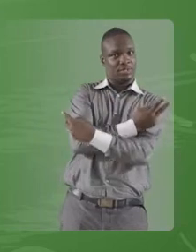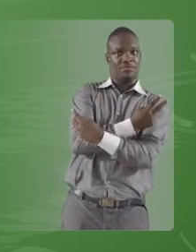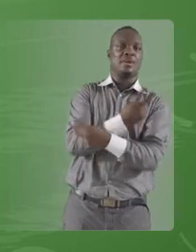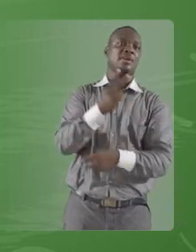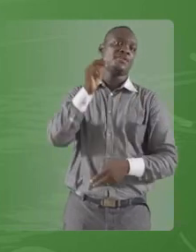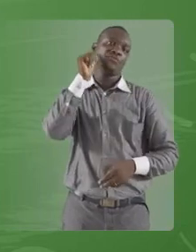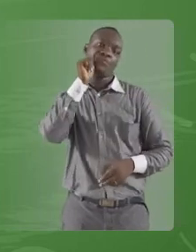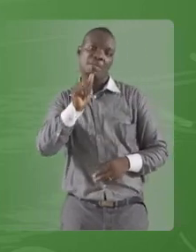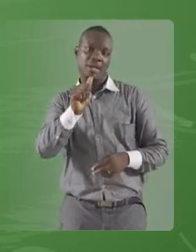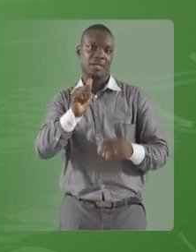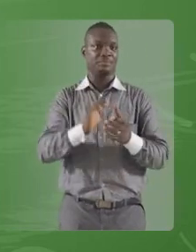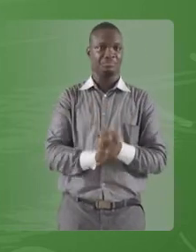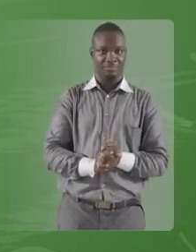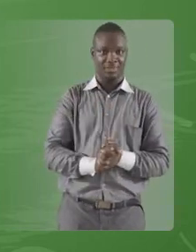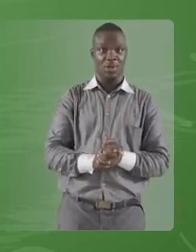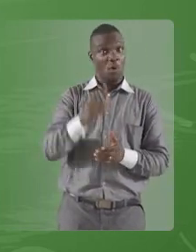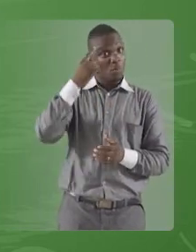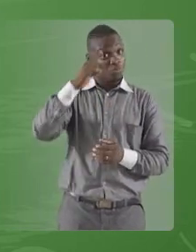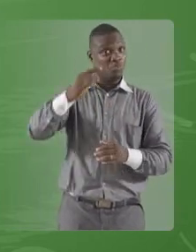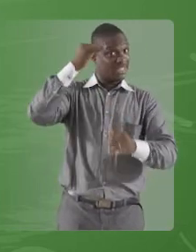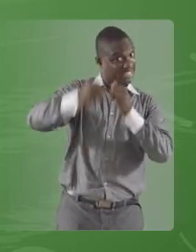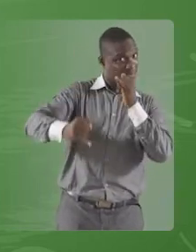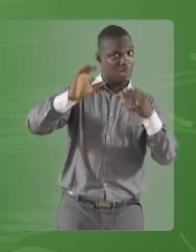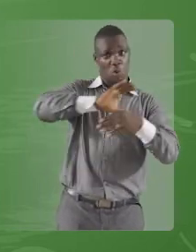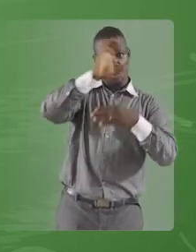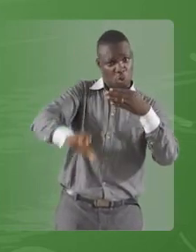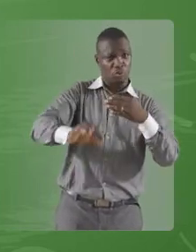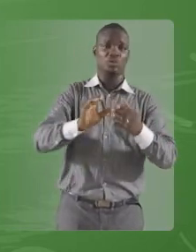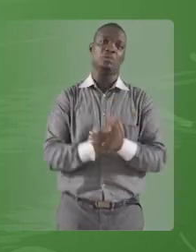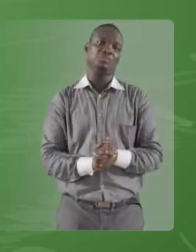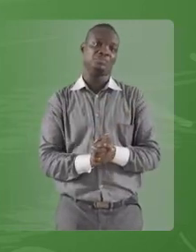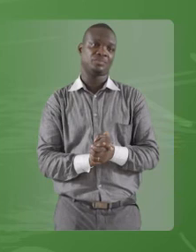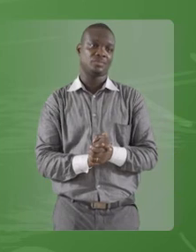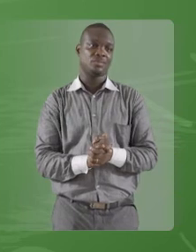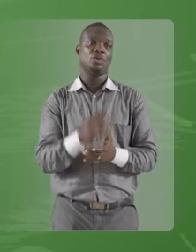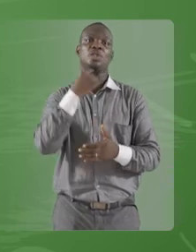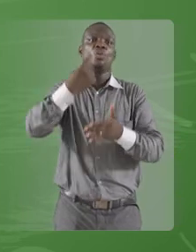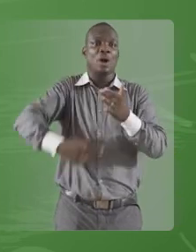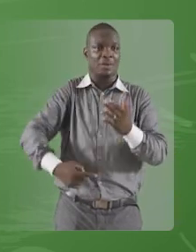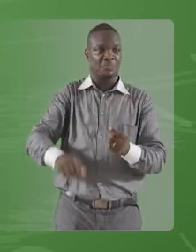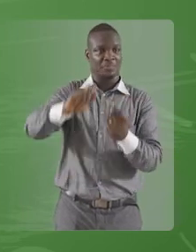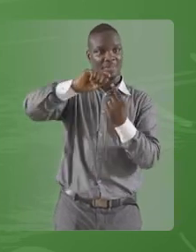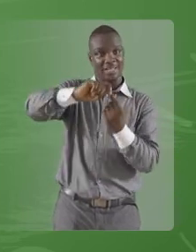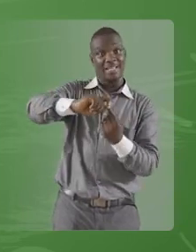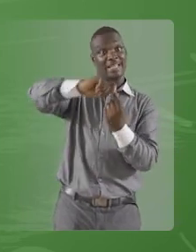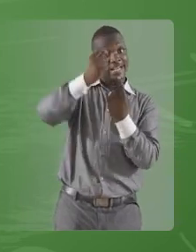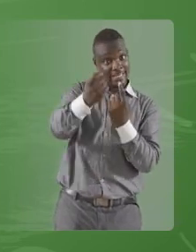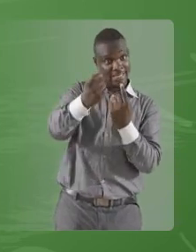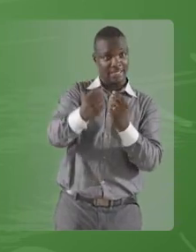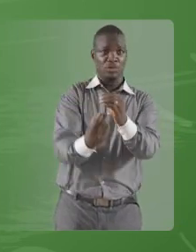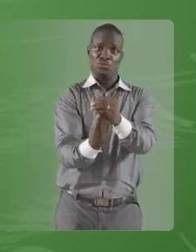pour terminer cette première partie, nous notons conclusion. Alors que pour nous retenir, nous retenons que la